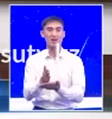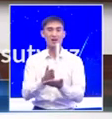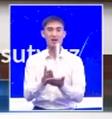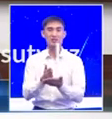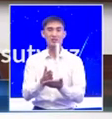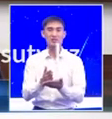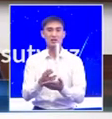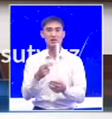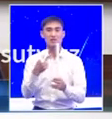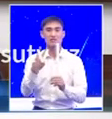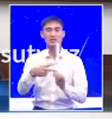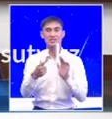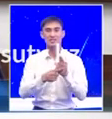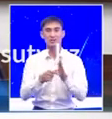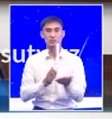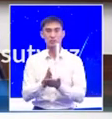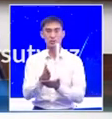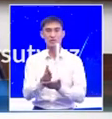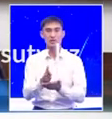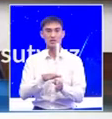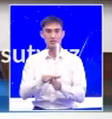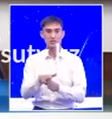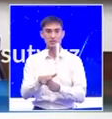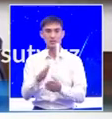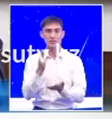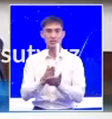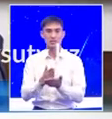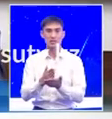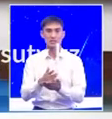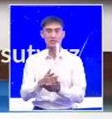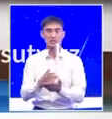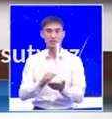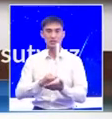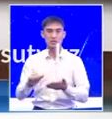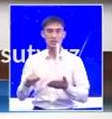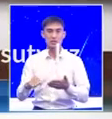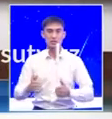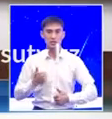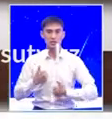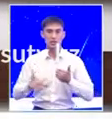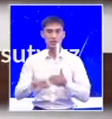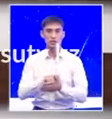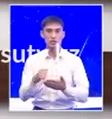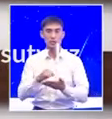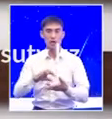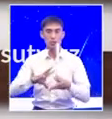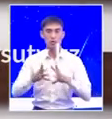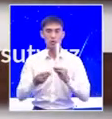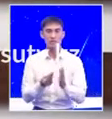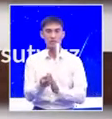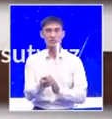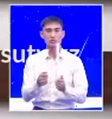индикаторов 27 у нас исполняется. Имеется риск недостижения одного индикатора. Это увеличение объема инвестиций в основной капитал